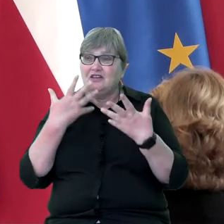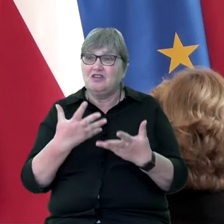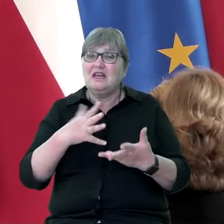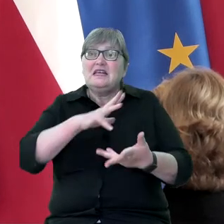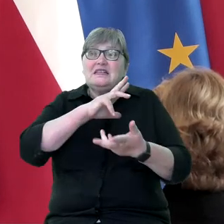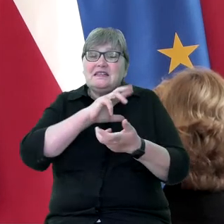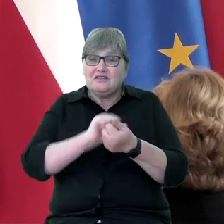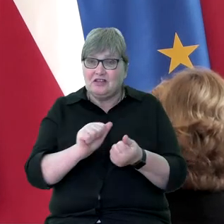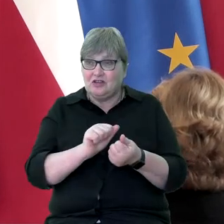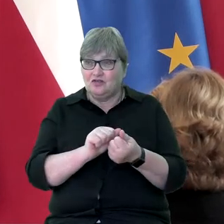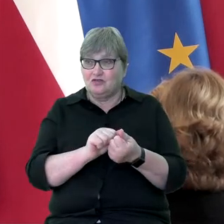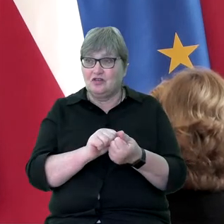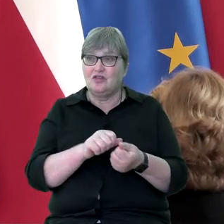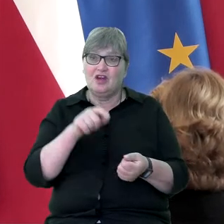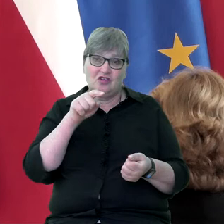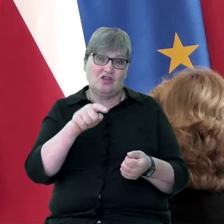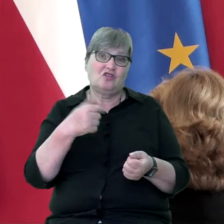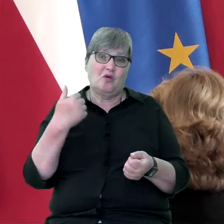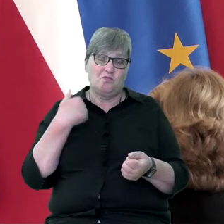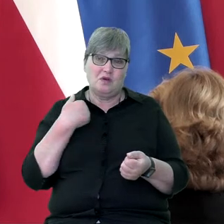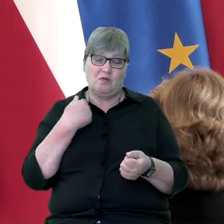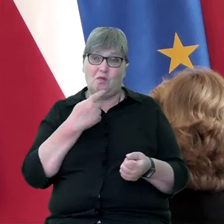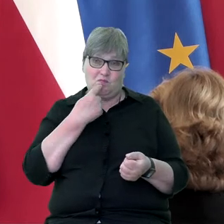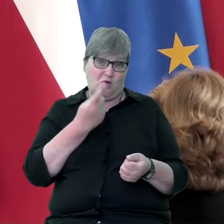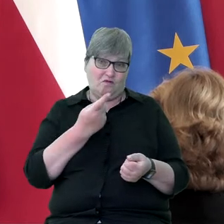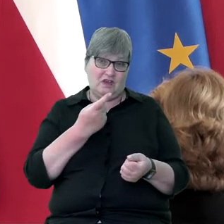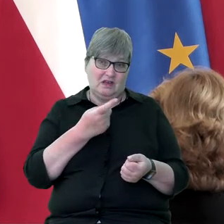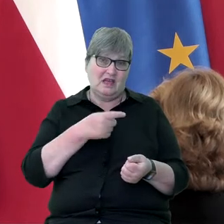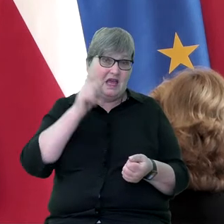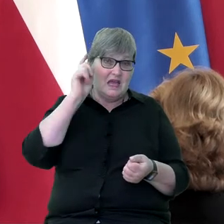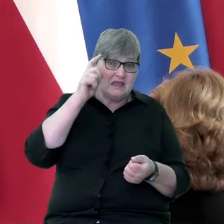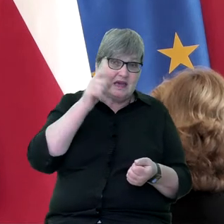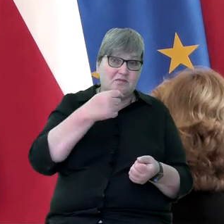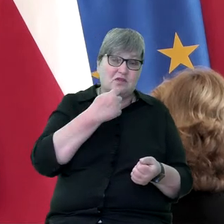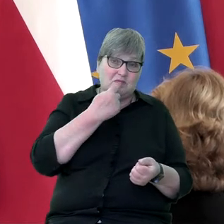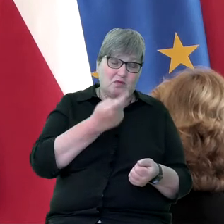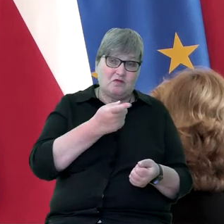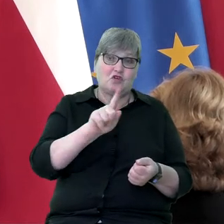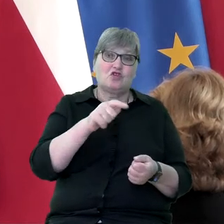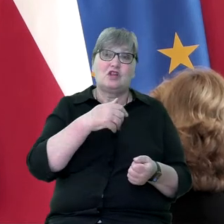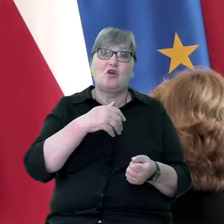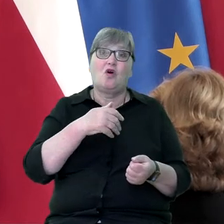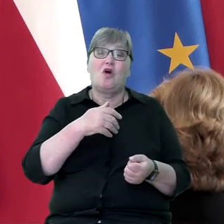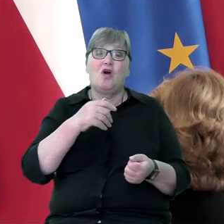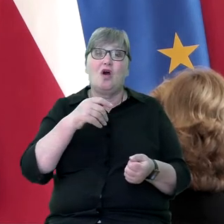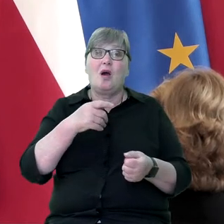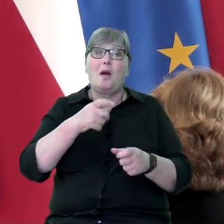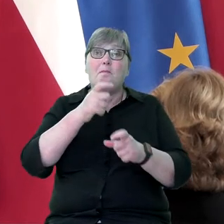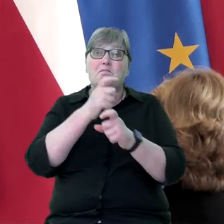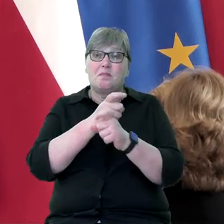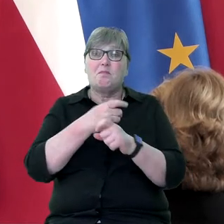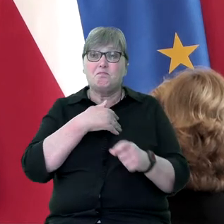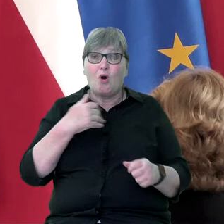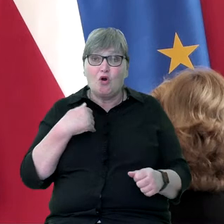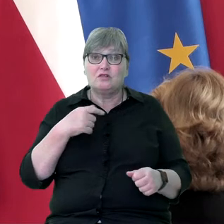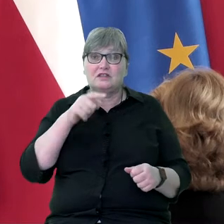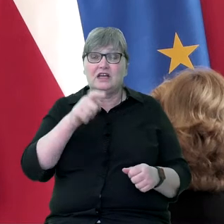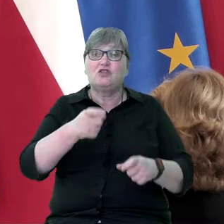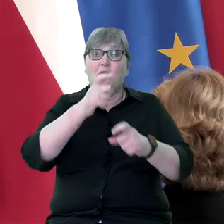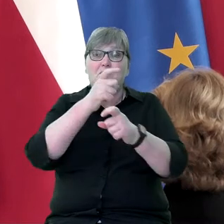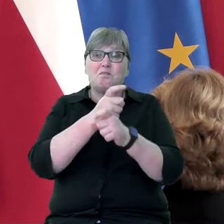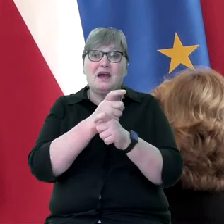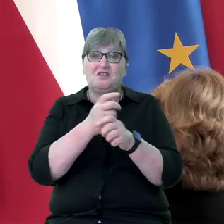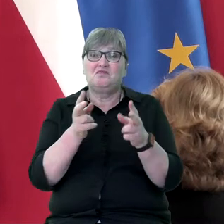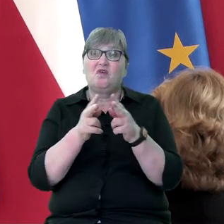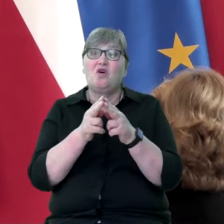tamtym czasie to było państwo sezonowe. To był twór oryginalny propagandy niemieckiej i Niemcy w sposób, no bym